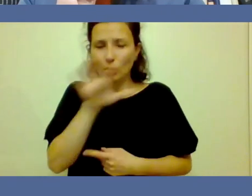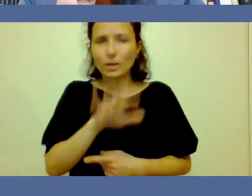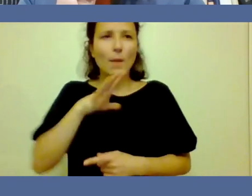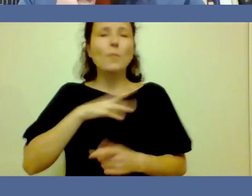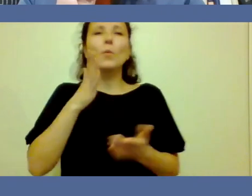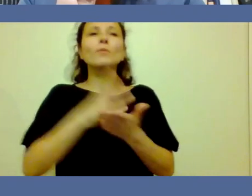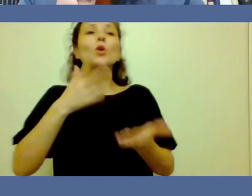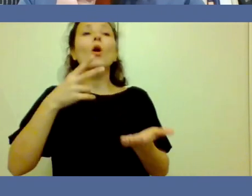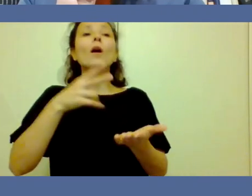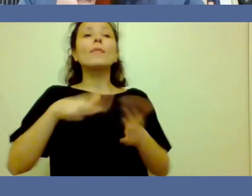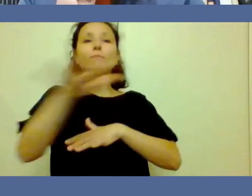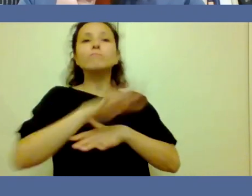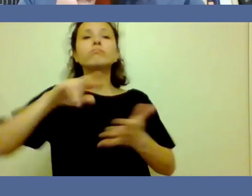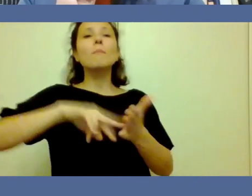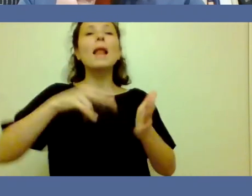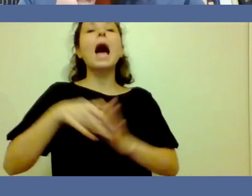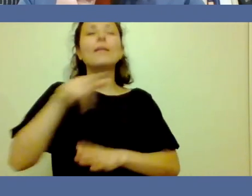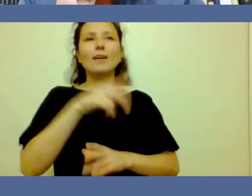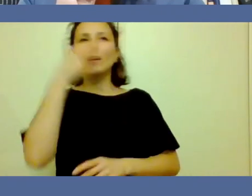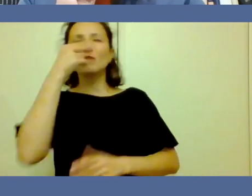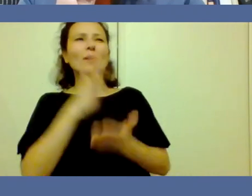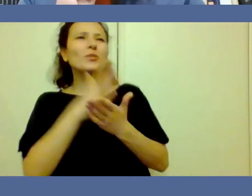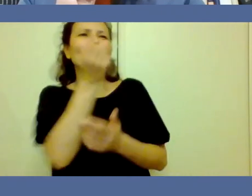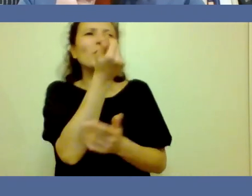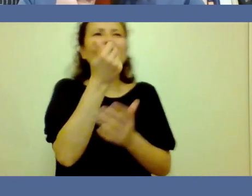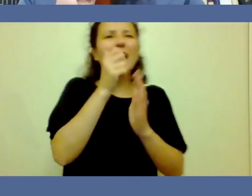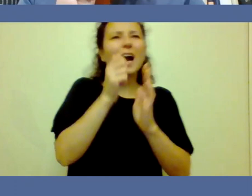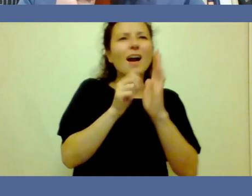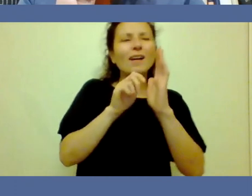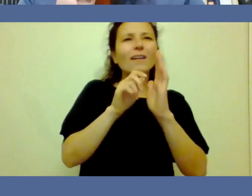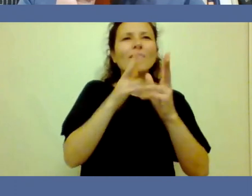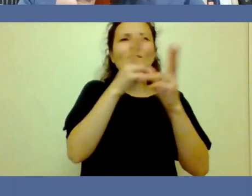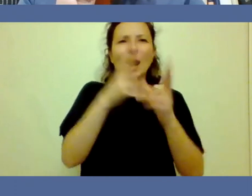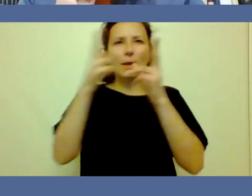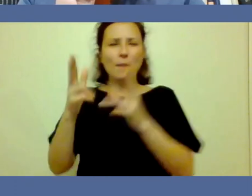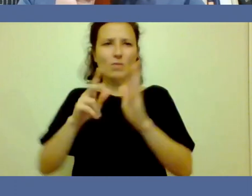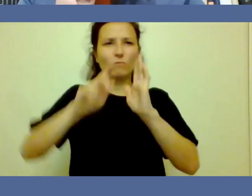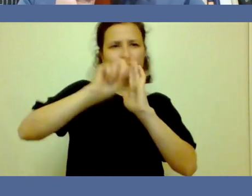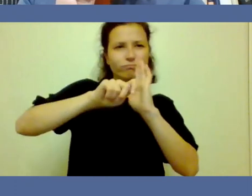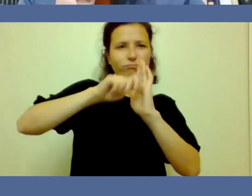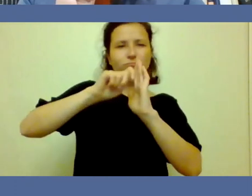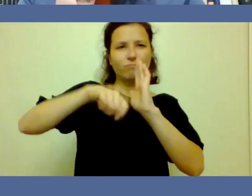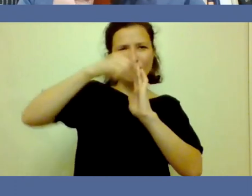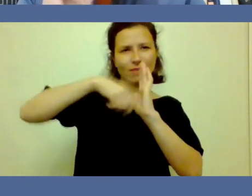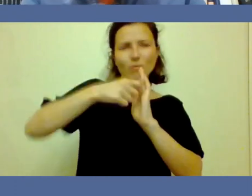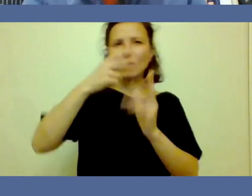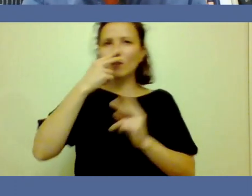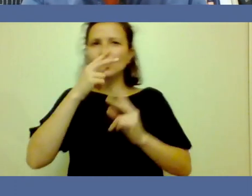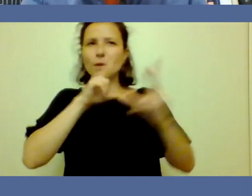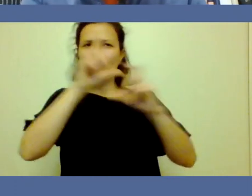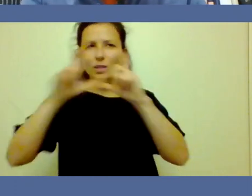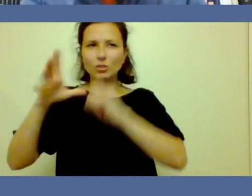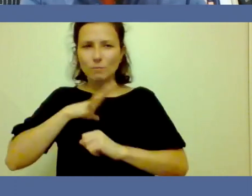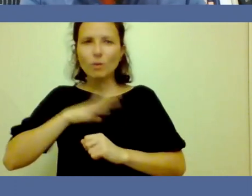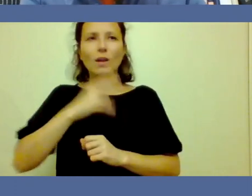widziałam kilka filmików, nie wiem jak to nazwać, takich fragmentów, widziałam zdjęcia i widziałam jak oni